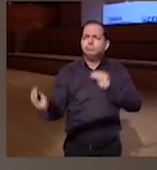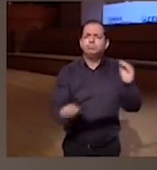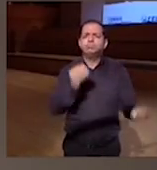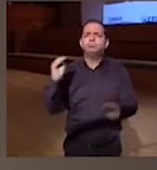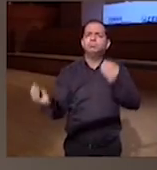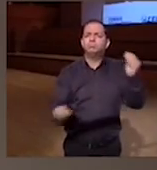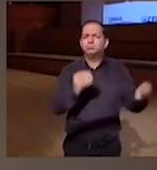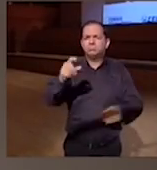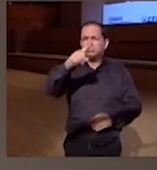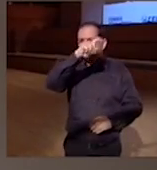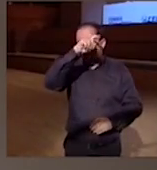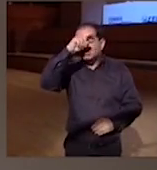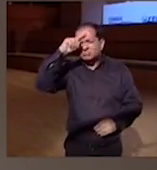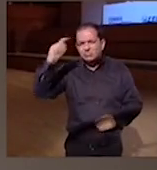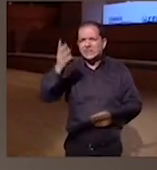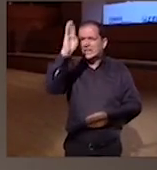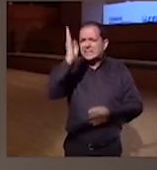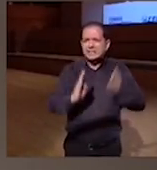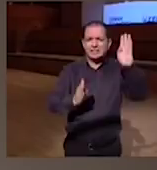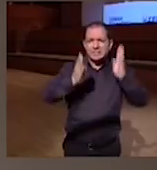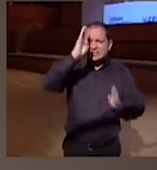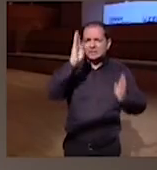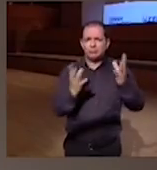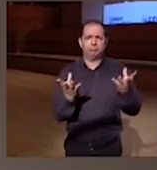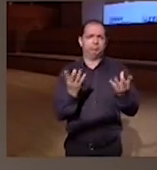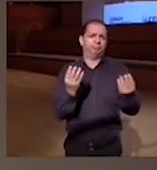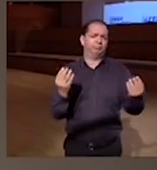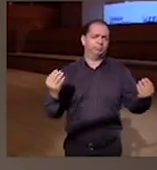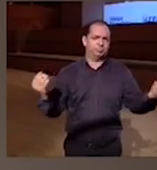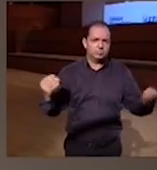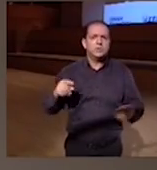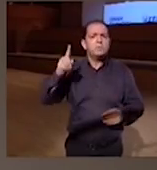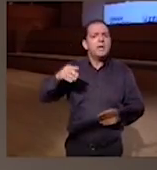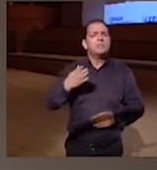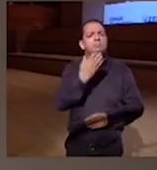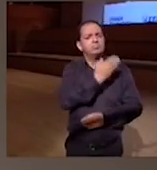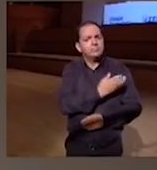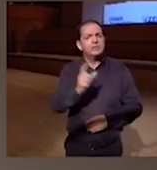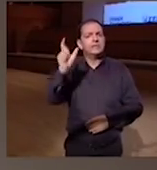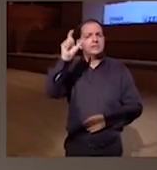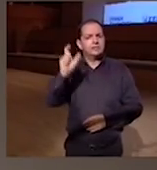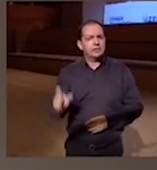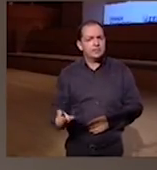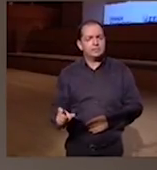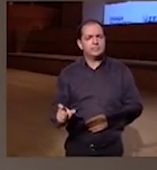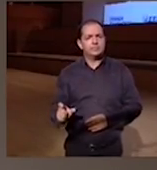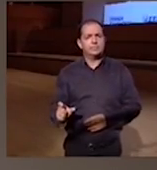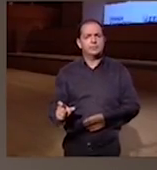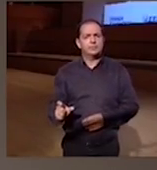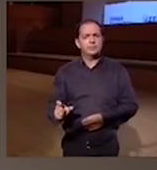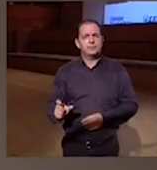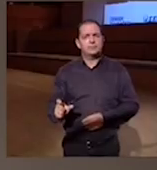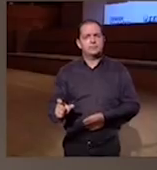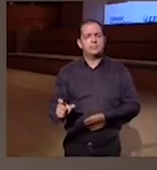σε μια δίνη παράλληλων κρίσεων, όπως συμβαίνει αυτές τις μέρες στην Ιταλία, αλλά εδώ